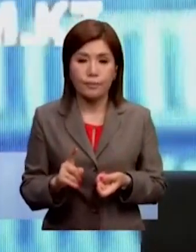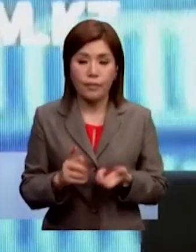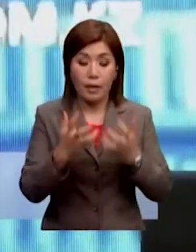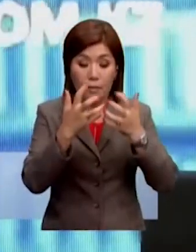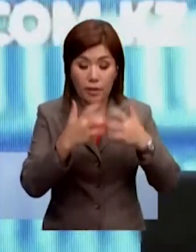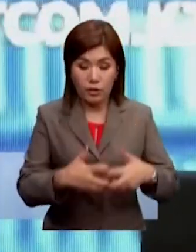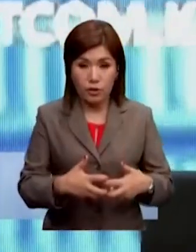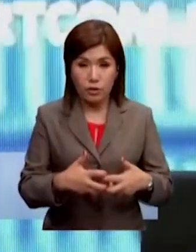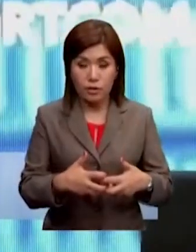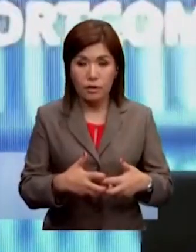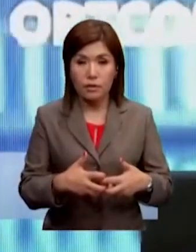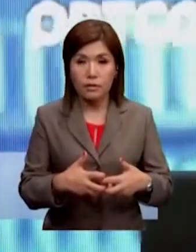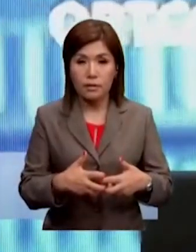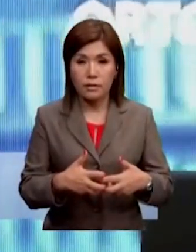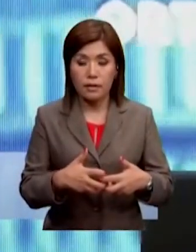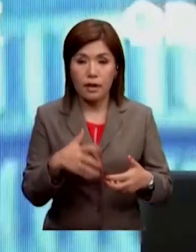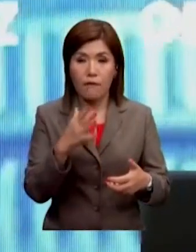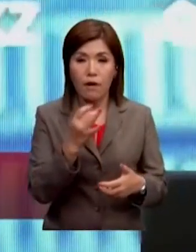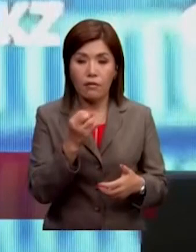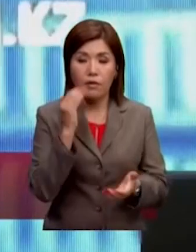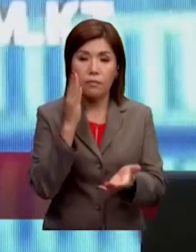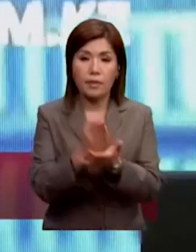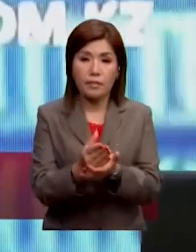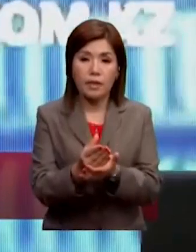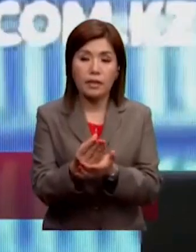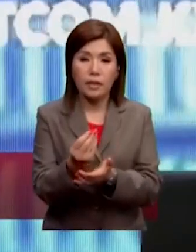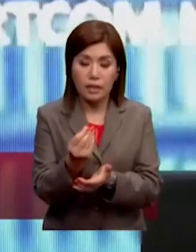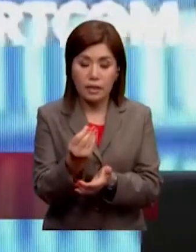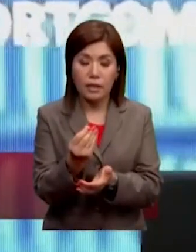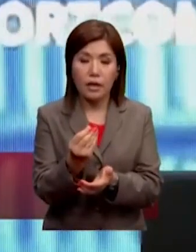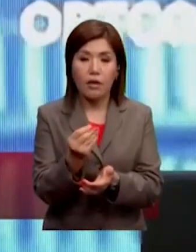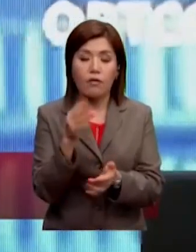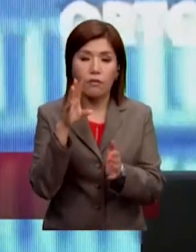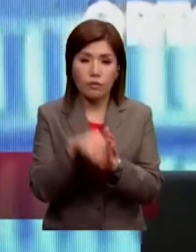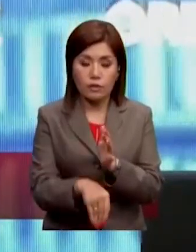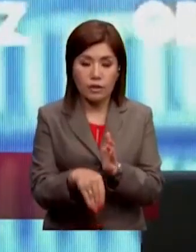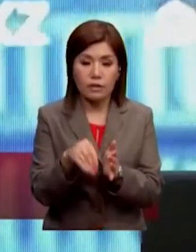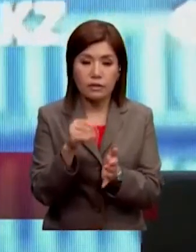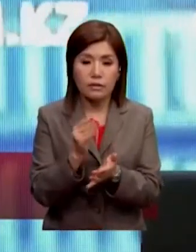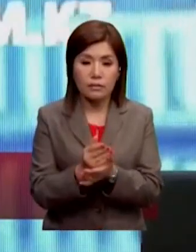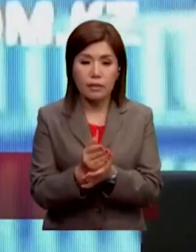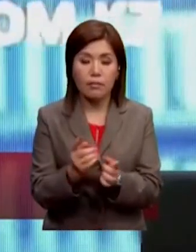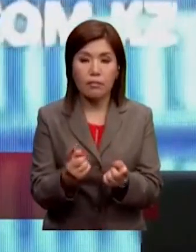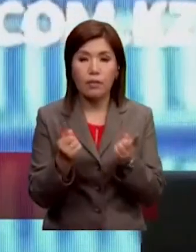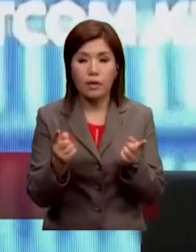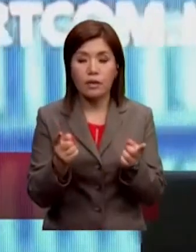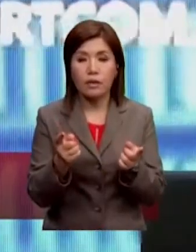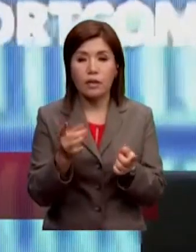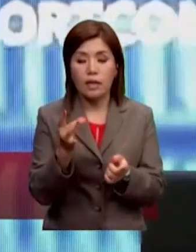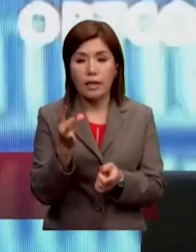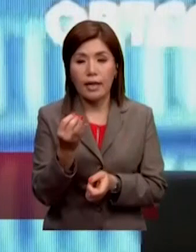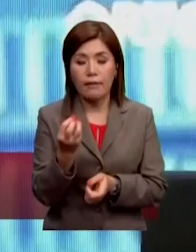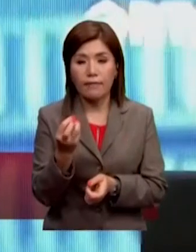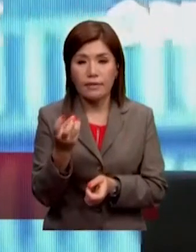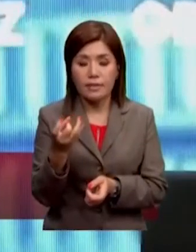подсчет валовых прямых иностранных инвестиций также включает в себя объемы инвестиций, так называемые реинвестиции,